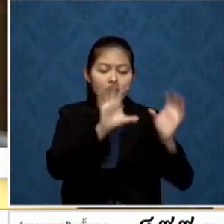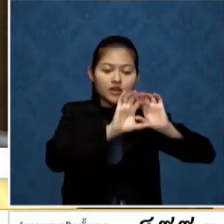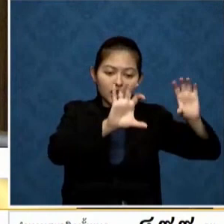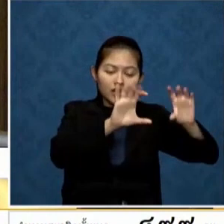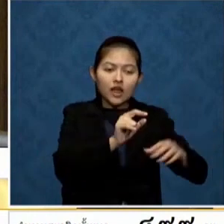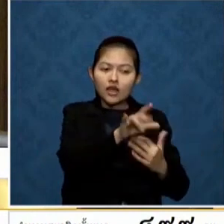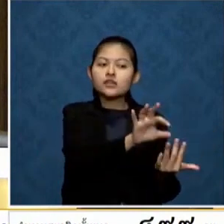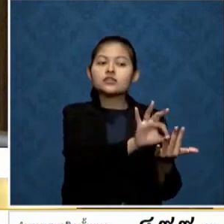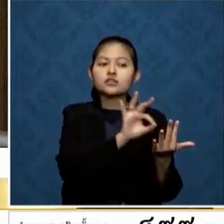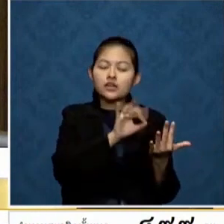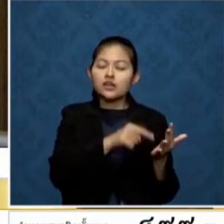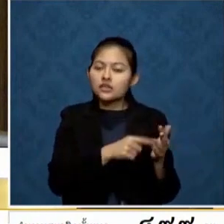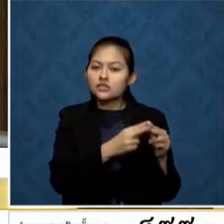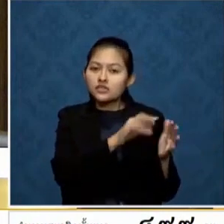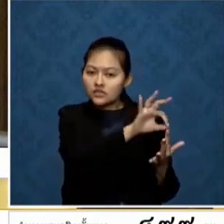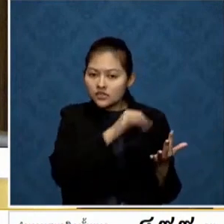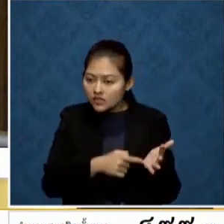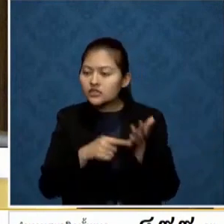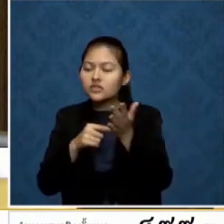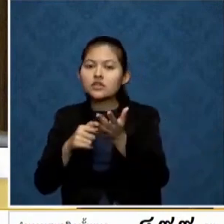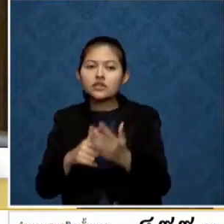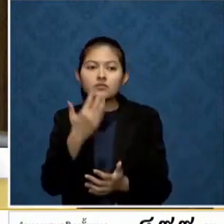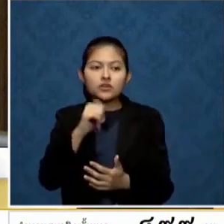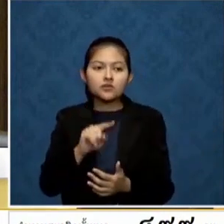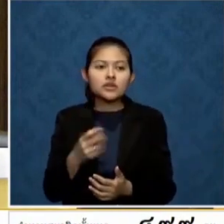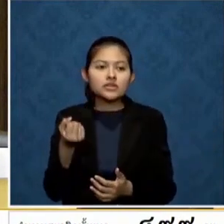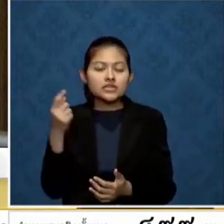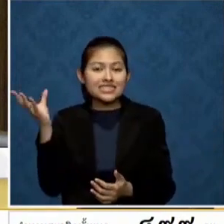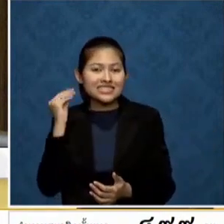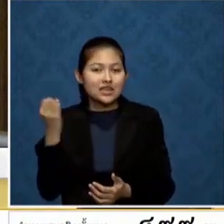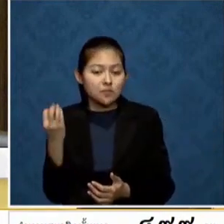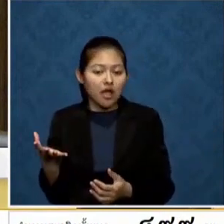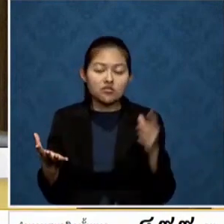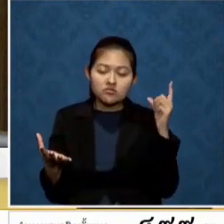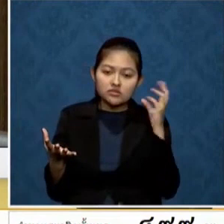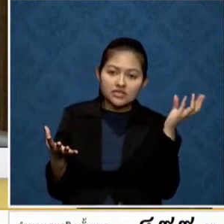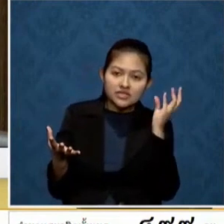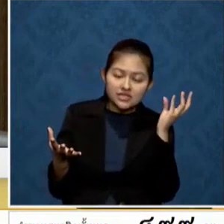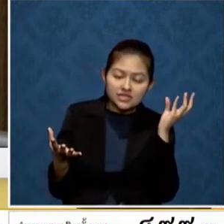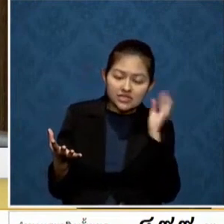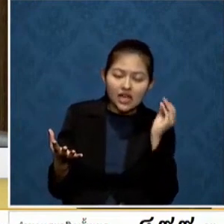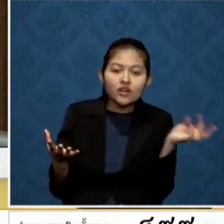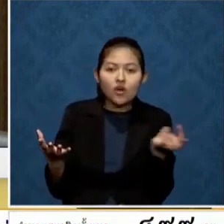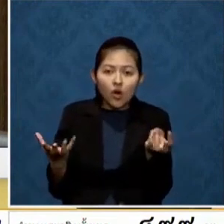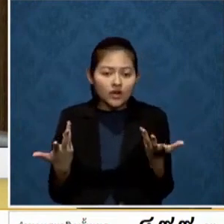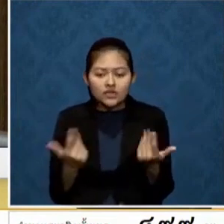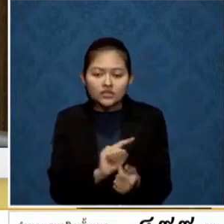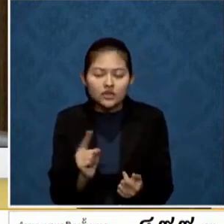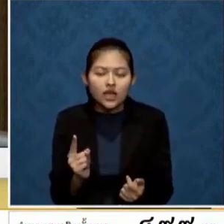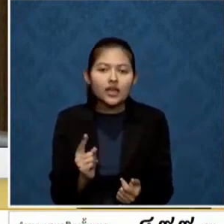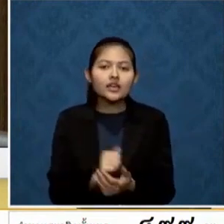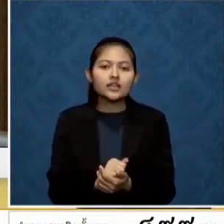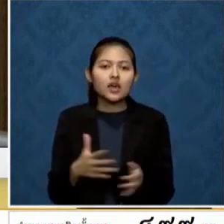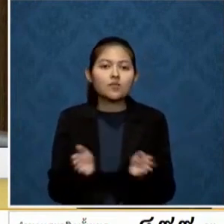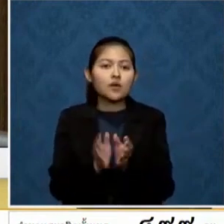บุคคลคนนึงมาซึ่งแน่นอนก็จะได้รับความเห็นชอบจากเสียงข้างมากหรือเสียงเกิ่งๆหนึ่งของสภาผู้แทนราษฎรแล้วก็มีสมาชิกจาก